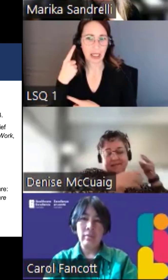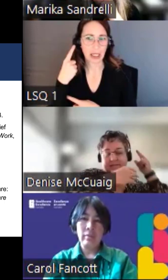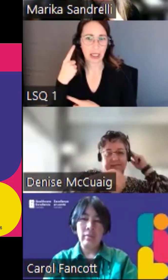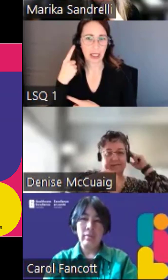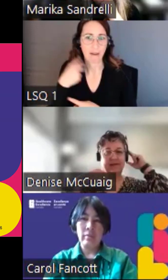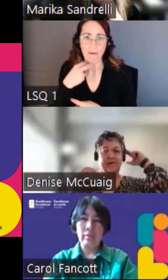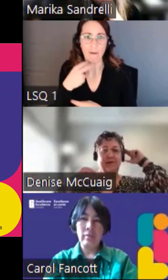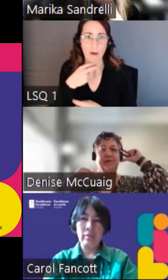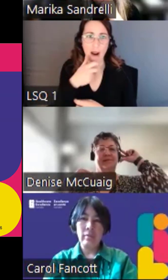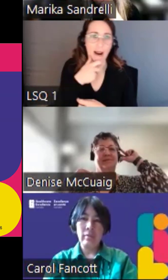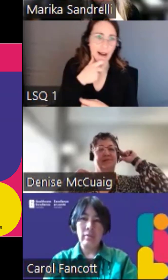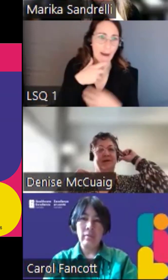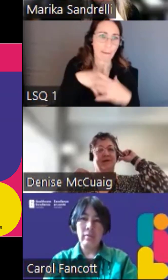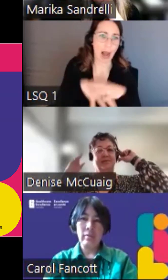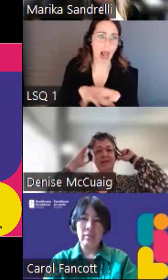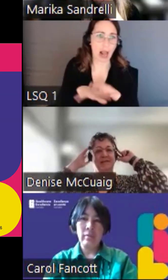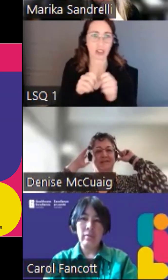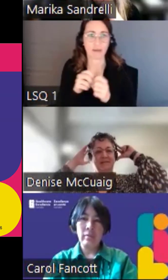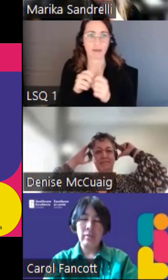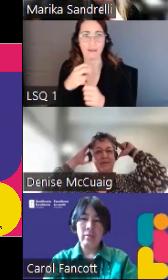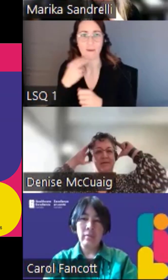c'est le microphone.